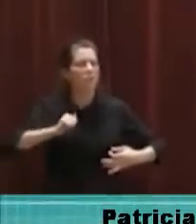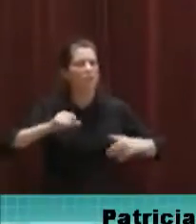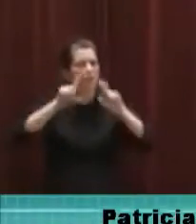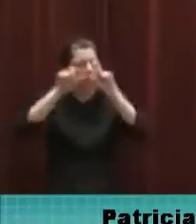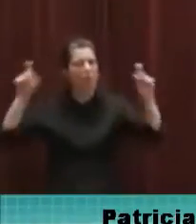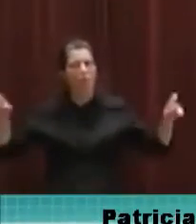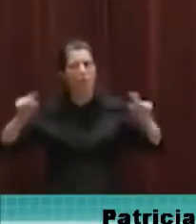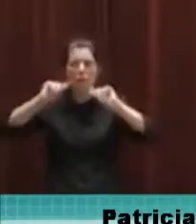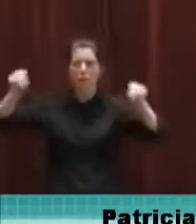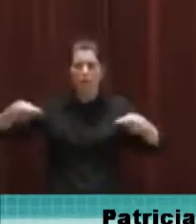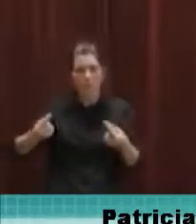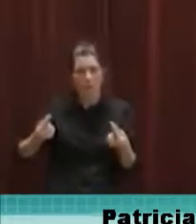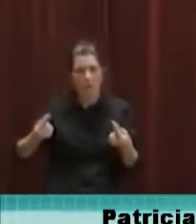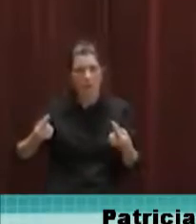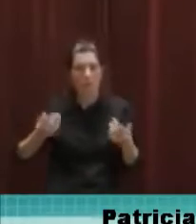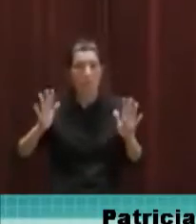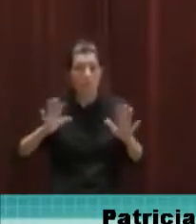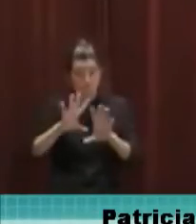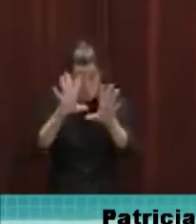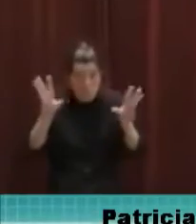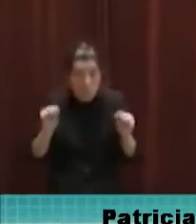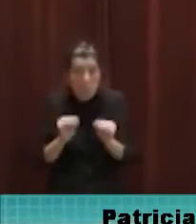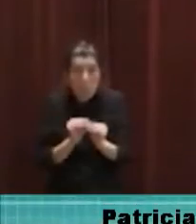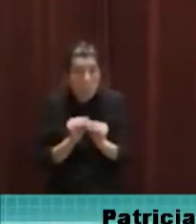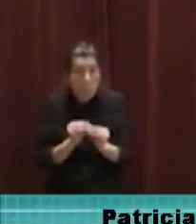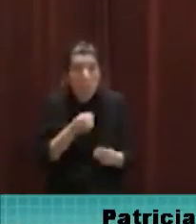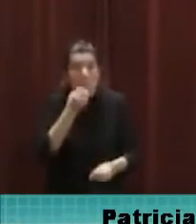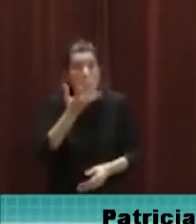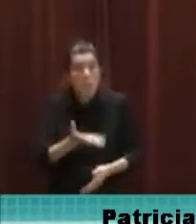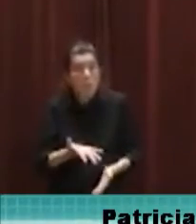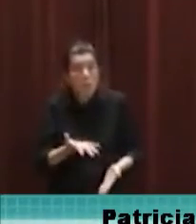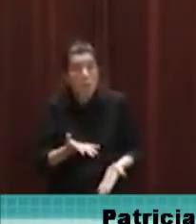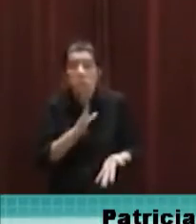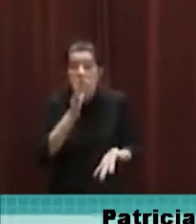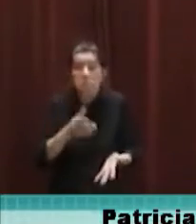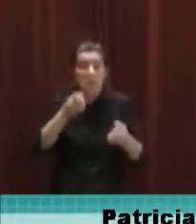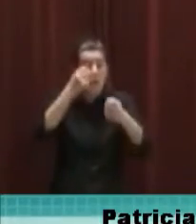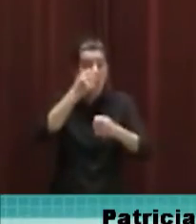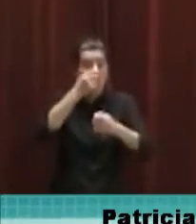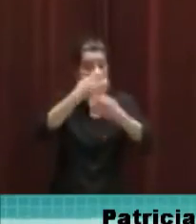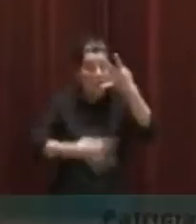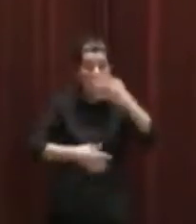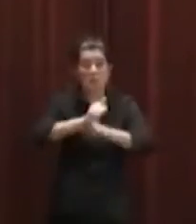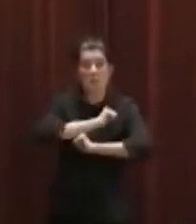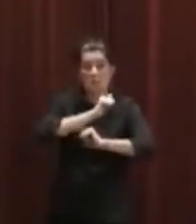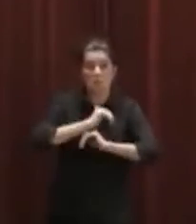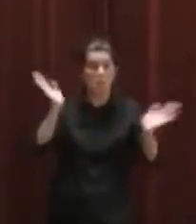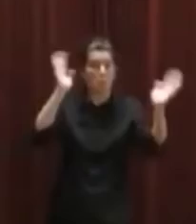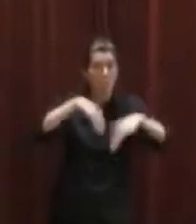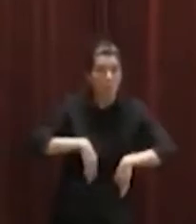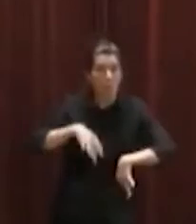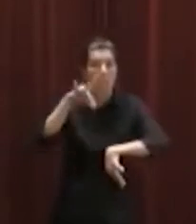manera satisfactòria. No hi ha llista d'espera i els pacients mostren la seva satisfacció. El